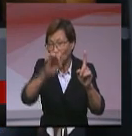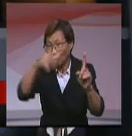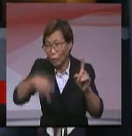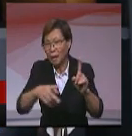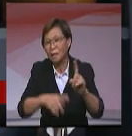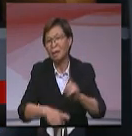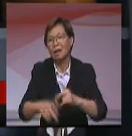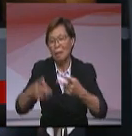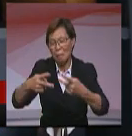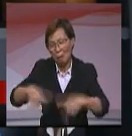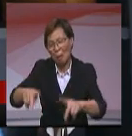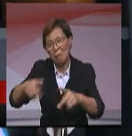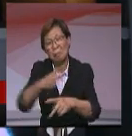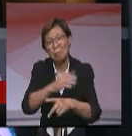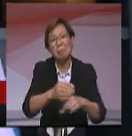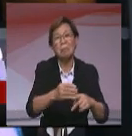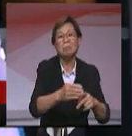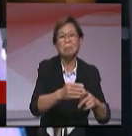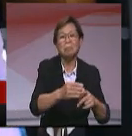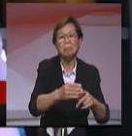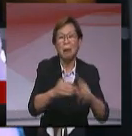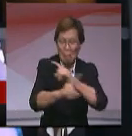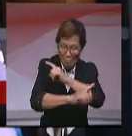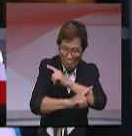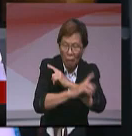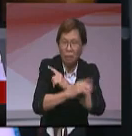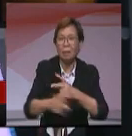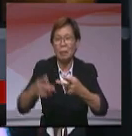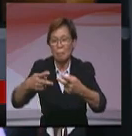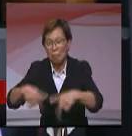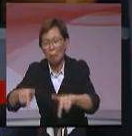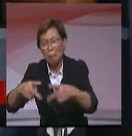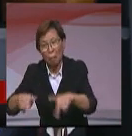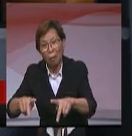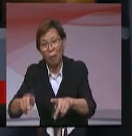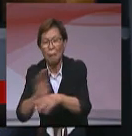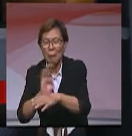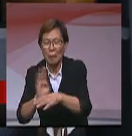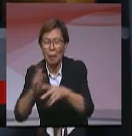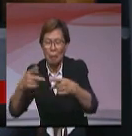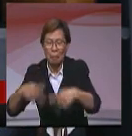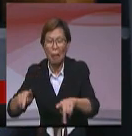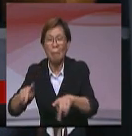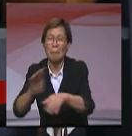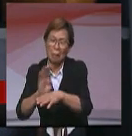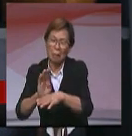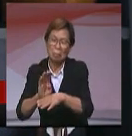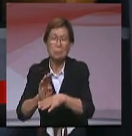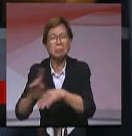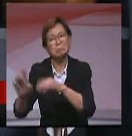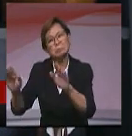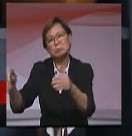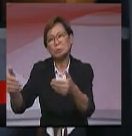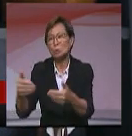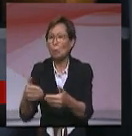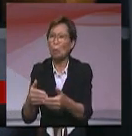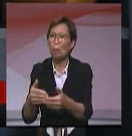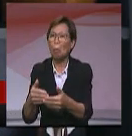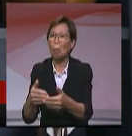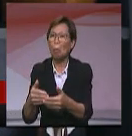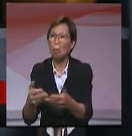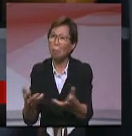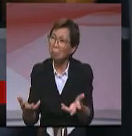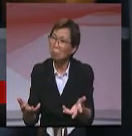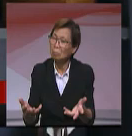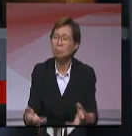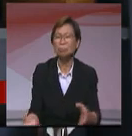juga premis-premis pemilik-pemilik premis perniagaan juga akan diambil tindakan.